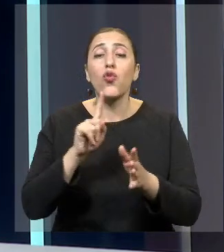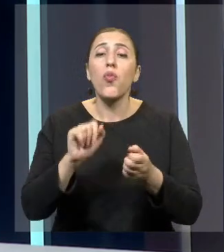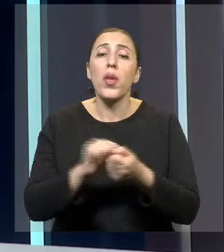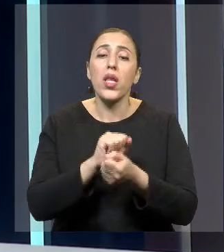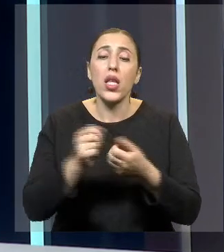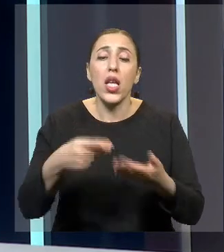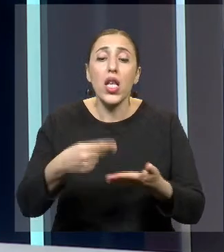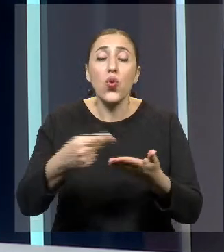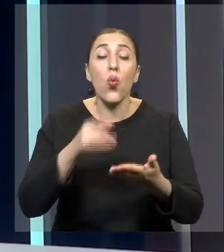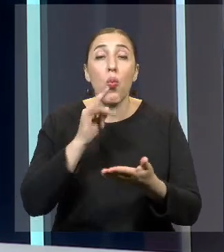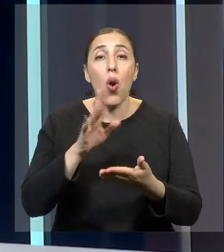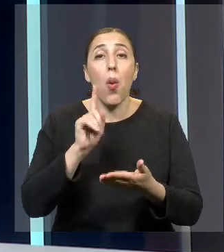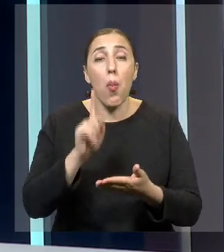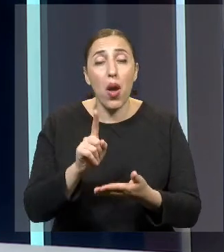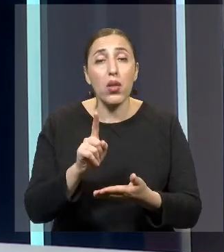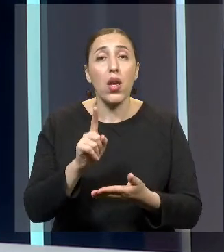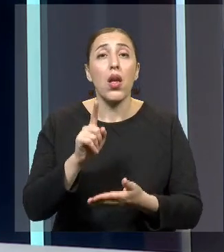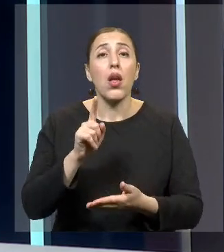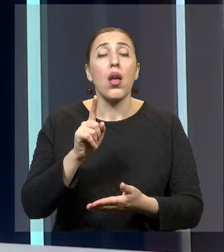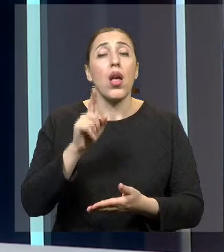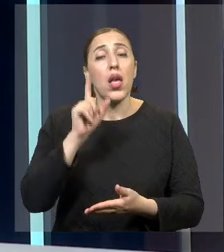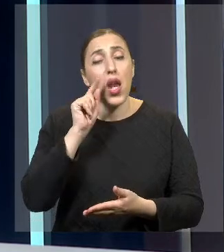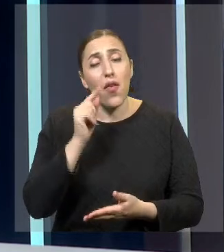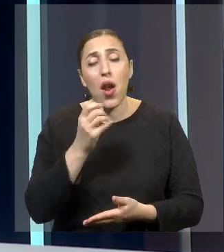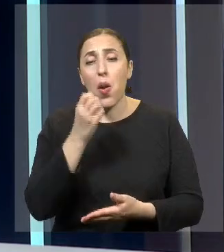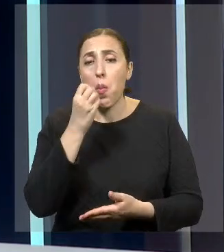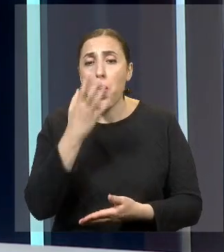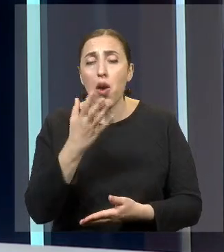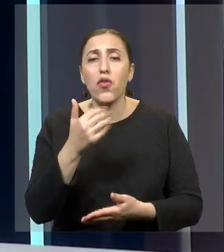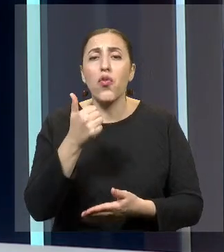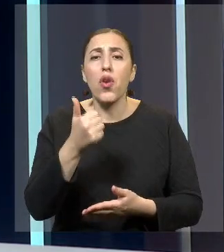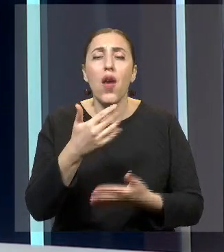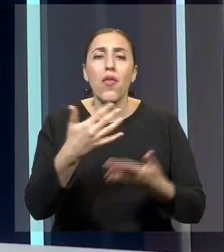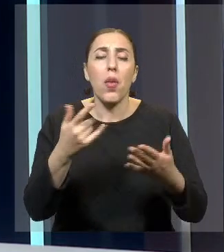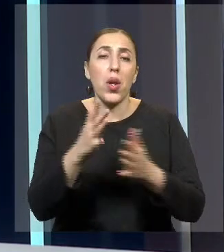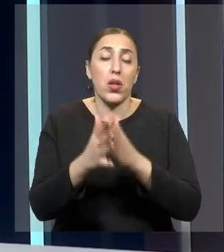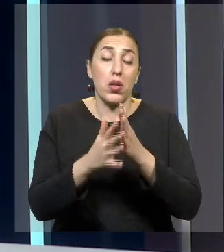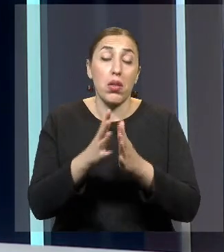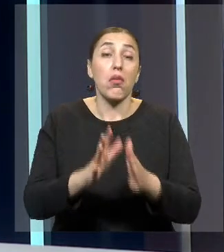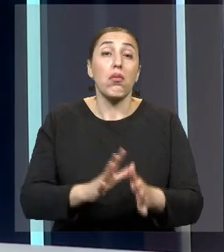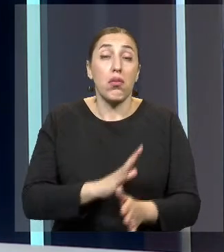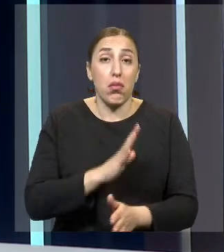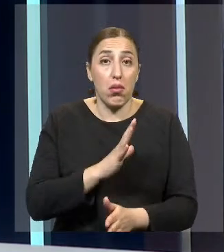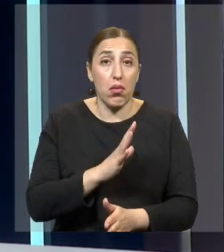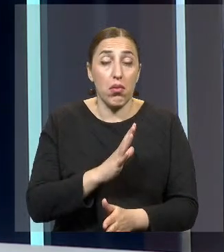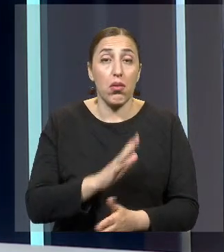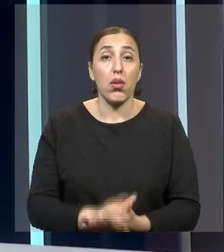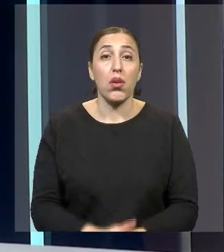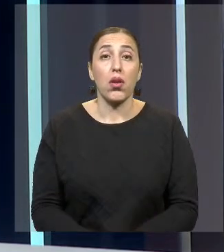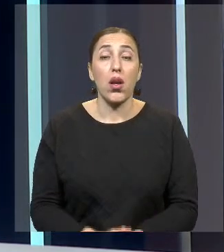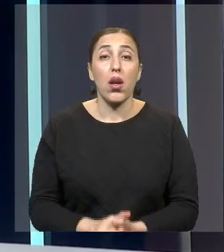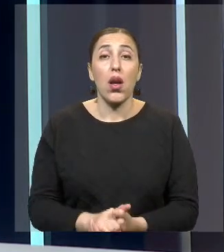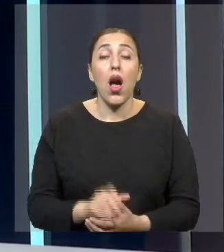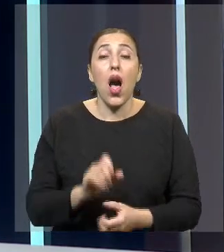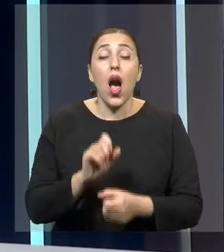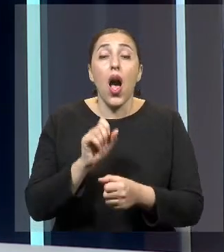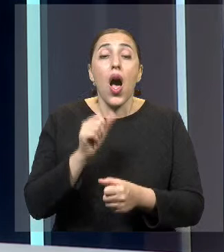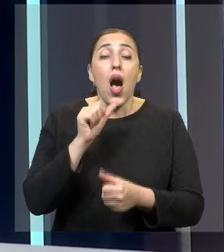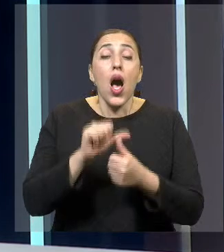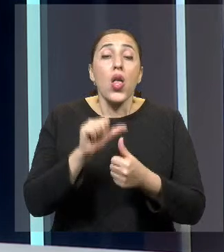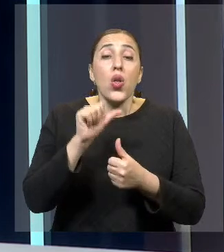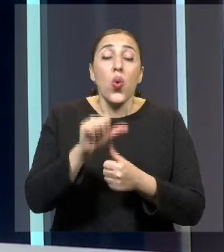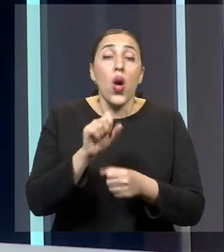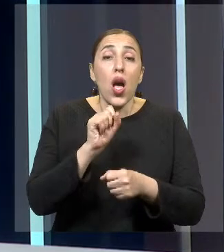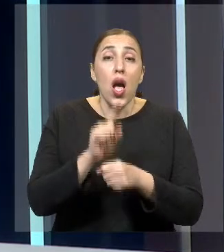տակայն որեր անց, թե երևանից, թե բակվից ավելի լավատեսական հայտարություններ էին հնչում։ Հատուք հանցնահրություններով դեսպան ադմոն